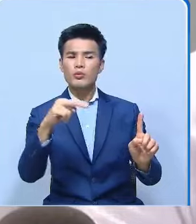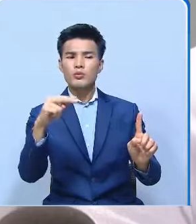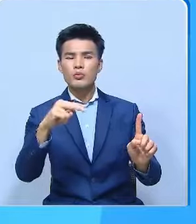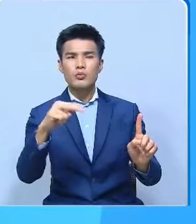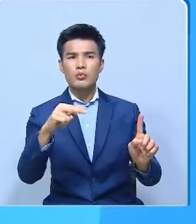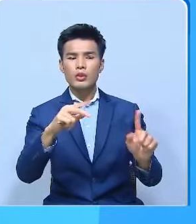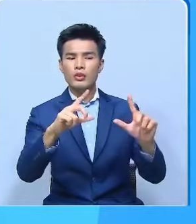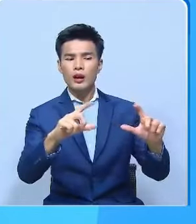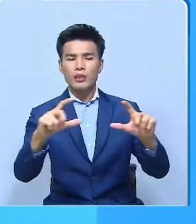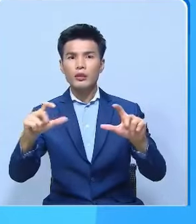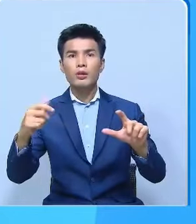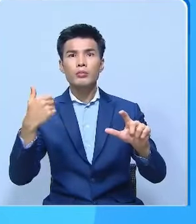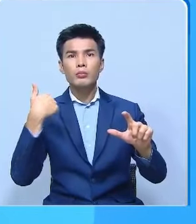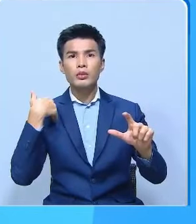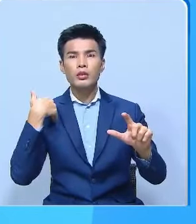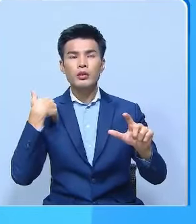ไปถ่ายรูปรถเขา